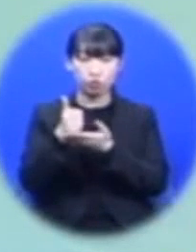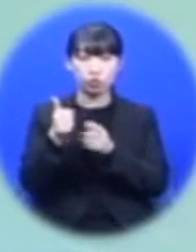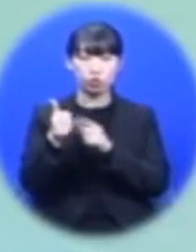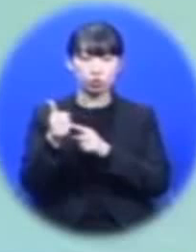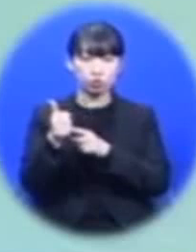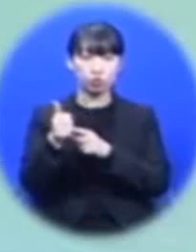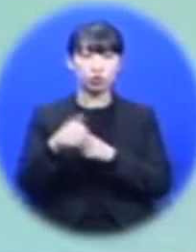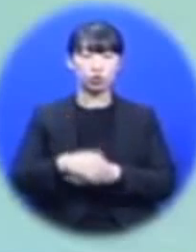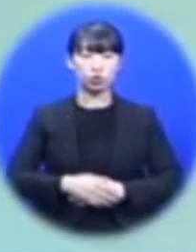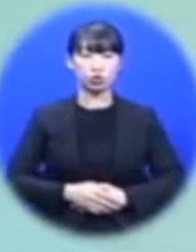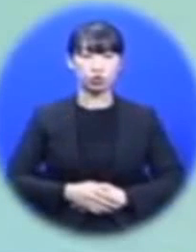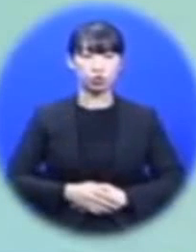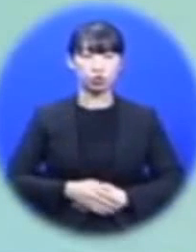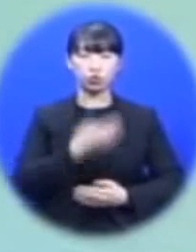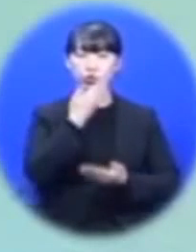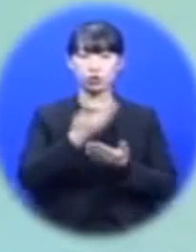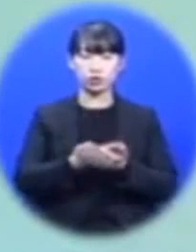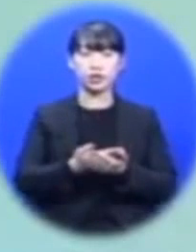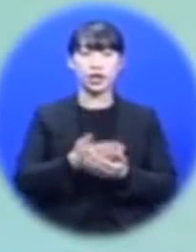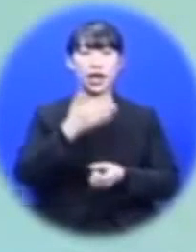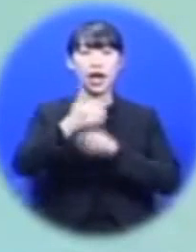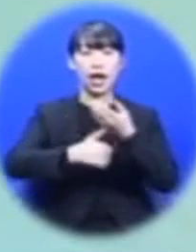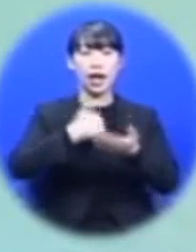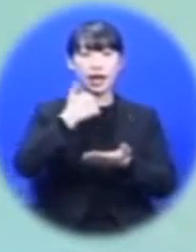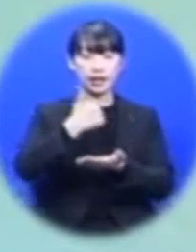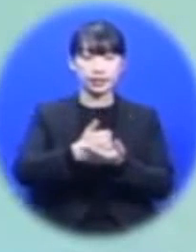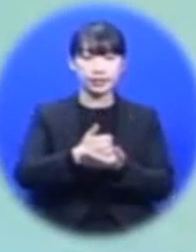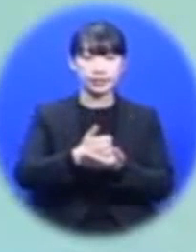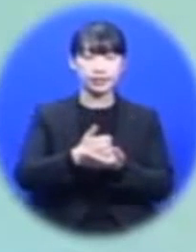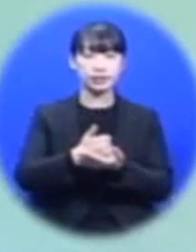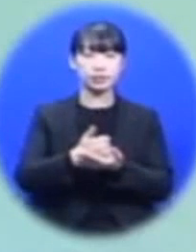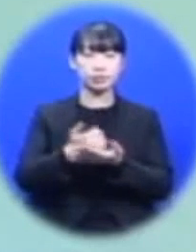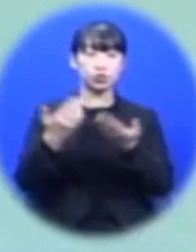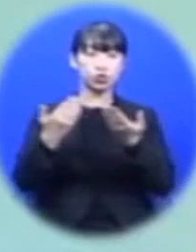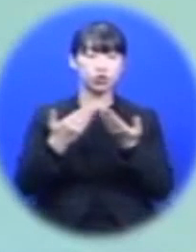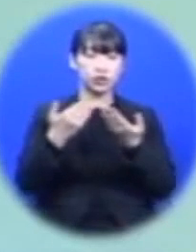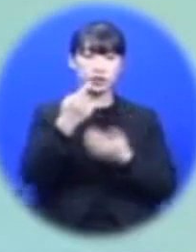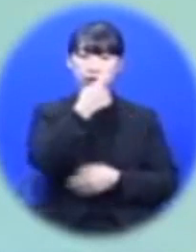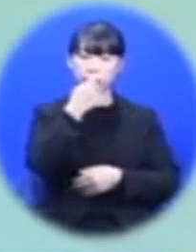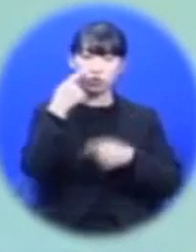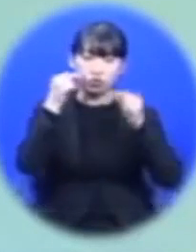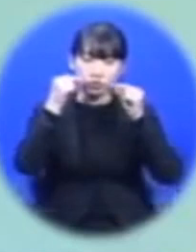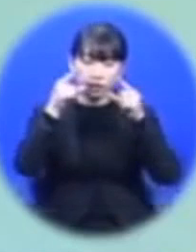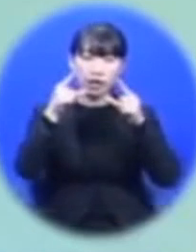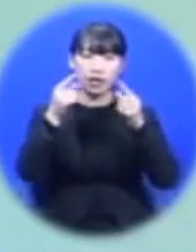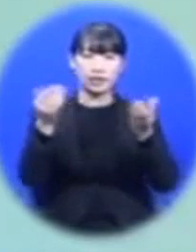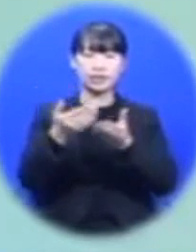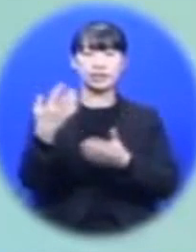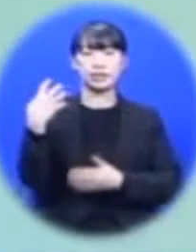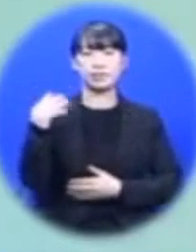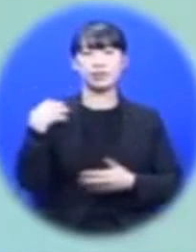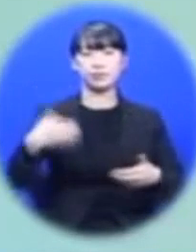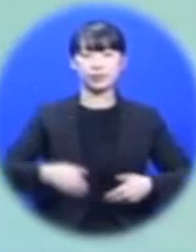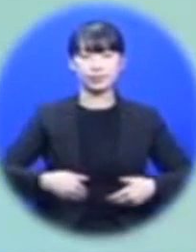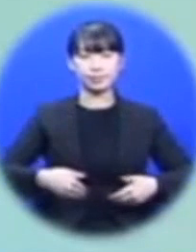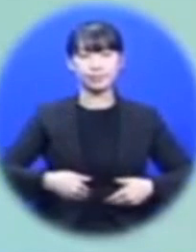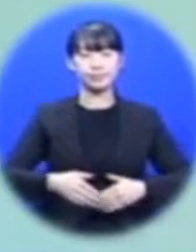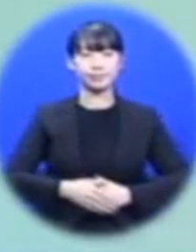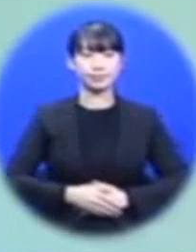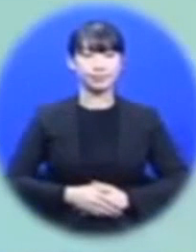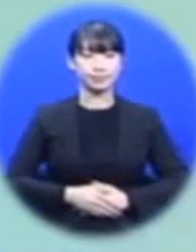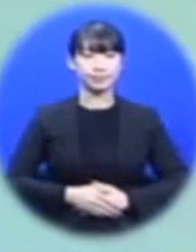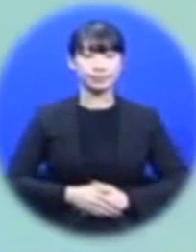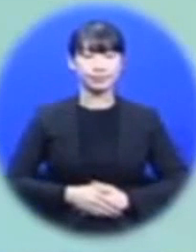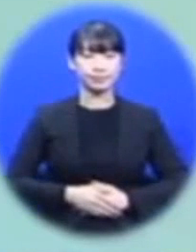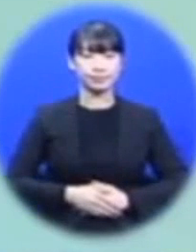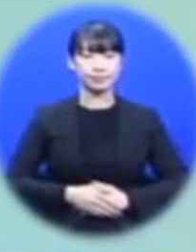싶으신 것을 누릴 수 있는 힘도 주시고 눈도 열리고 그리고 사명도 감당하는 겁니다 문제는